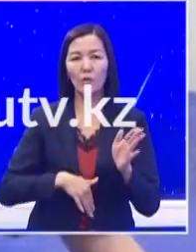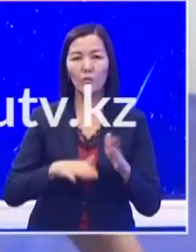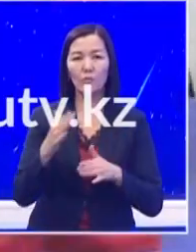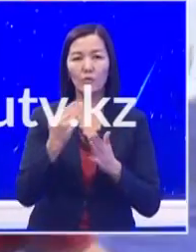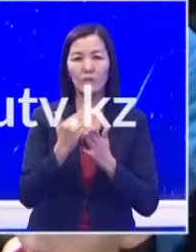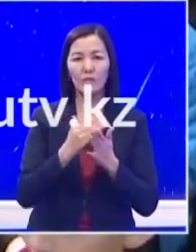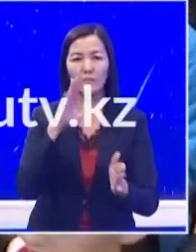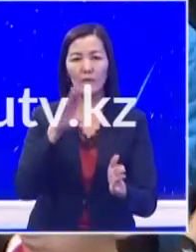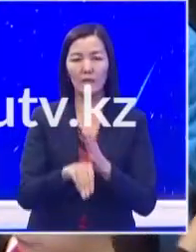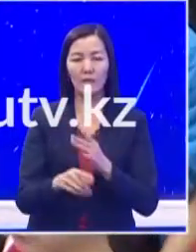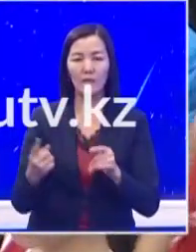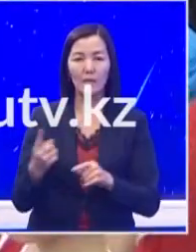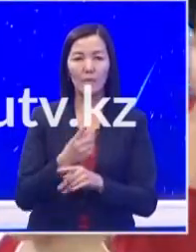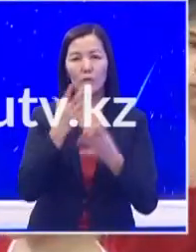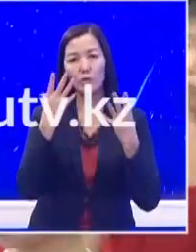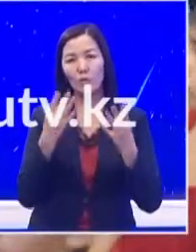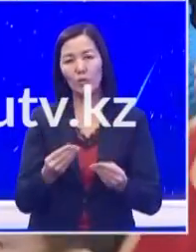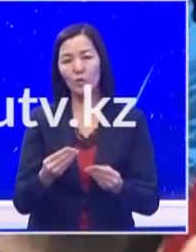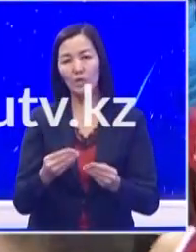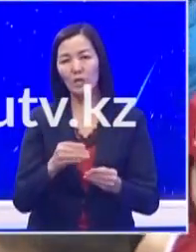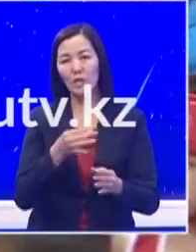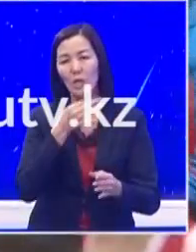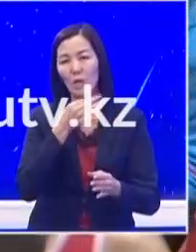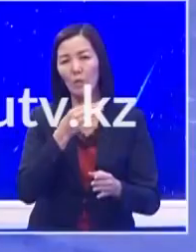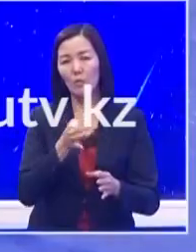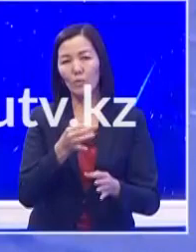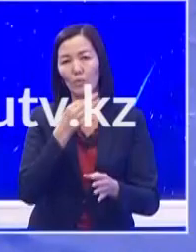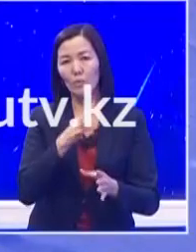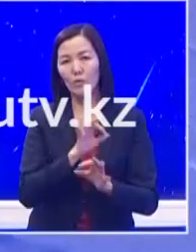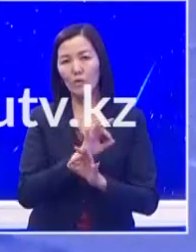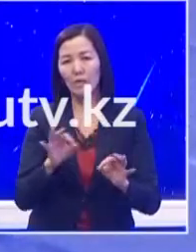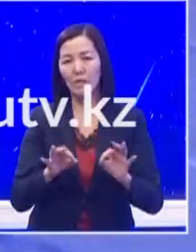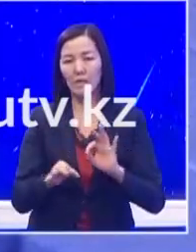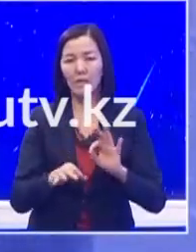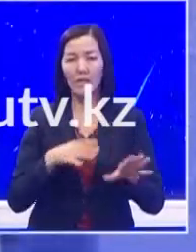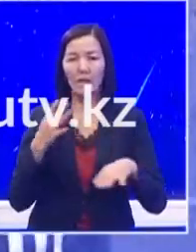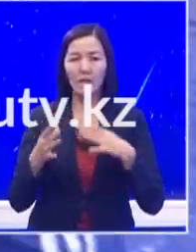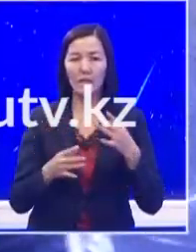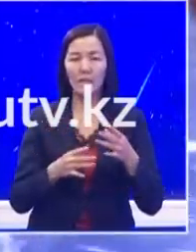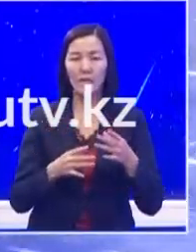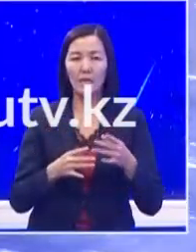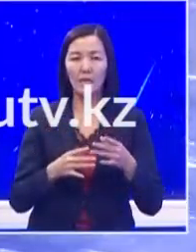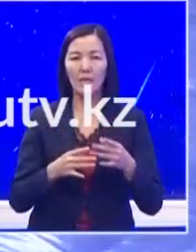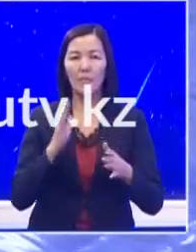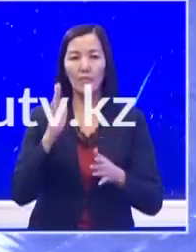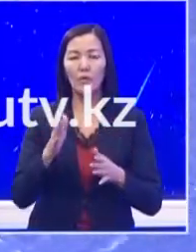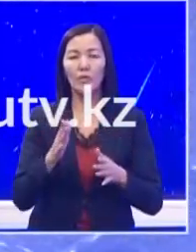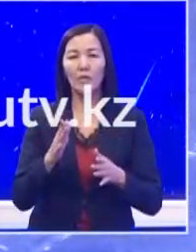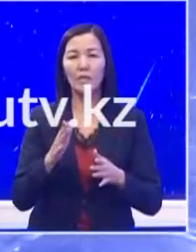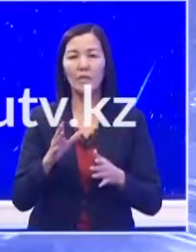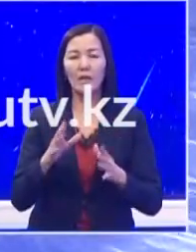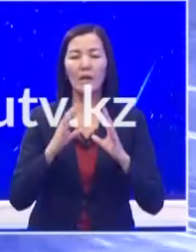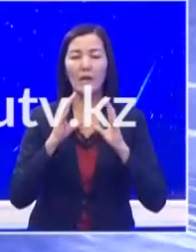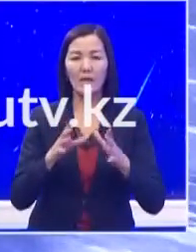кірген. Олар жарыстың бірінші күнінде жақсы дайындық деңгейін көрсетіп, келесі кезеңге өте білді. Болашақта олардың ішінен